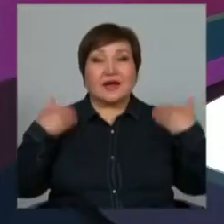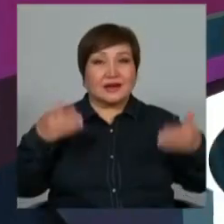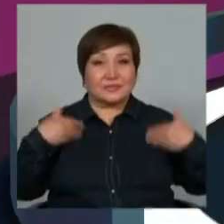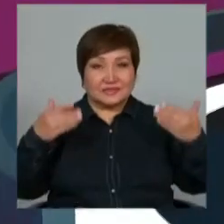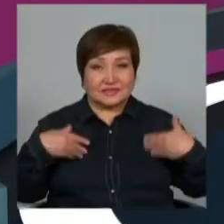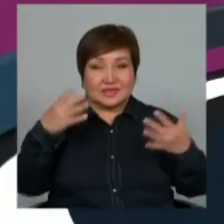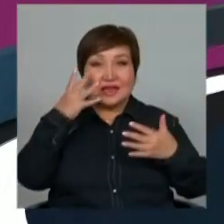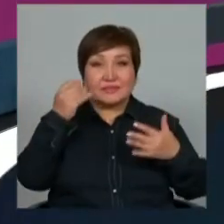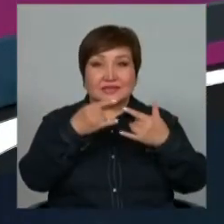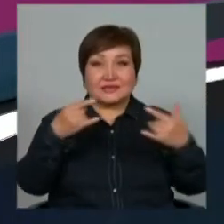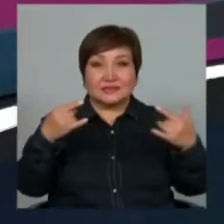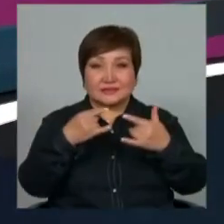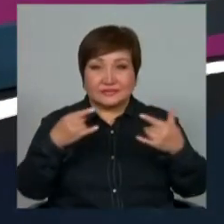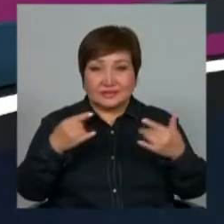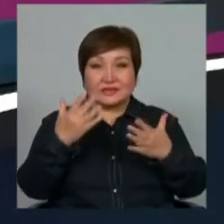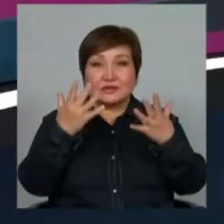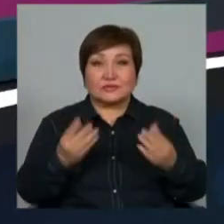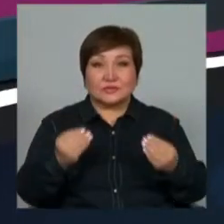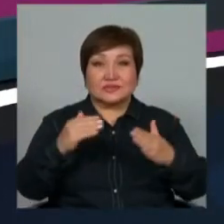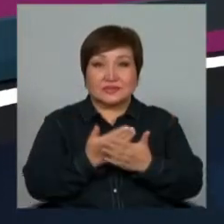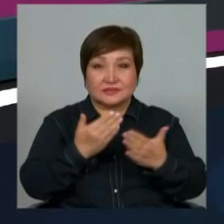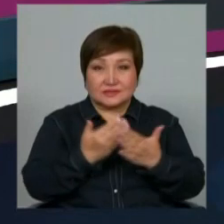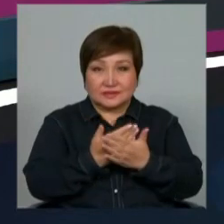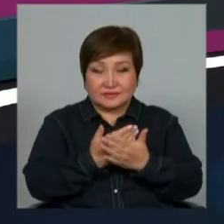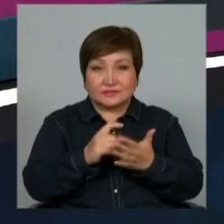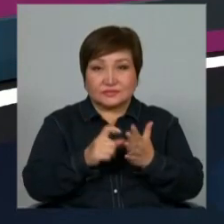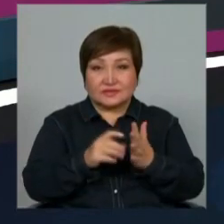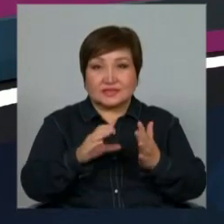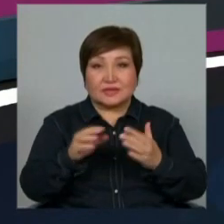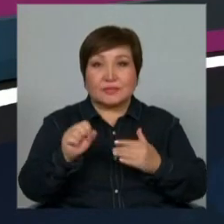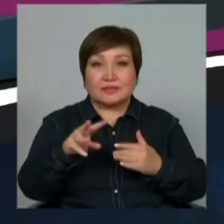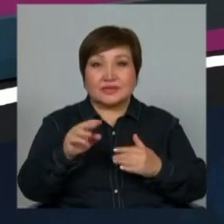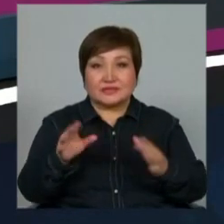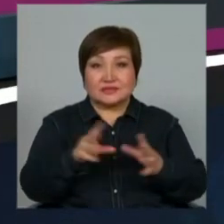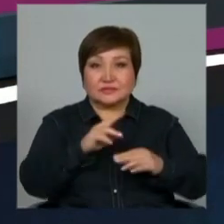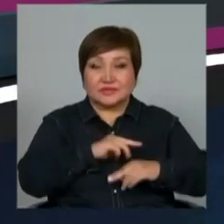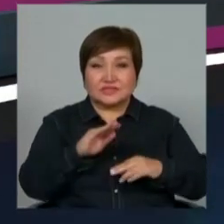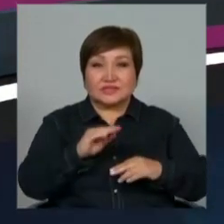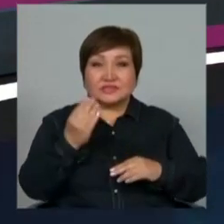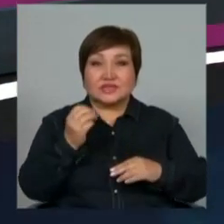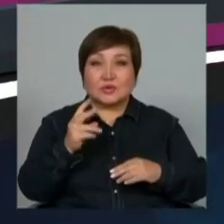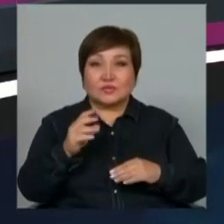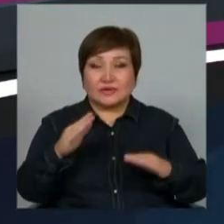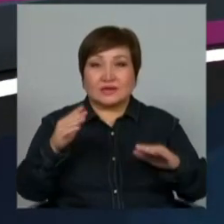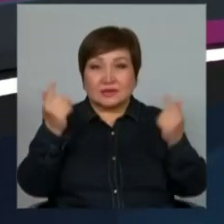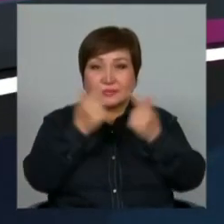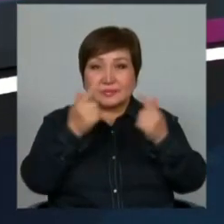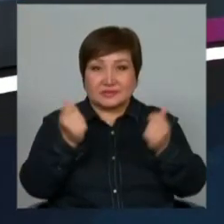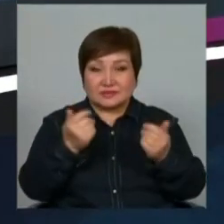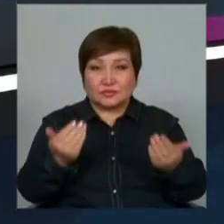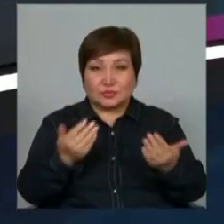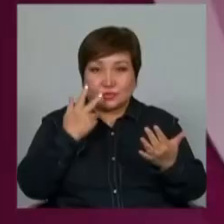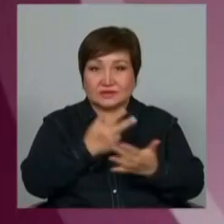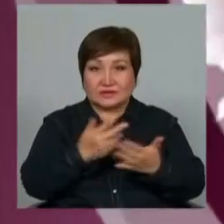Армысыздар, Алматы арнасының эфирінде күндізгі жаңалықтар. Студияда Сая Меңдеке және әріптесім Жанна Шакуова. Хабарымыздан көретіндеріңіз.